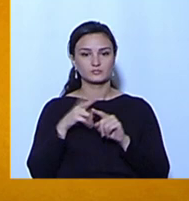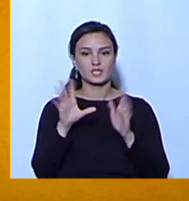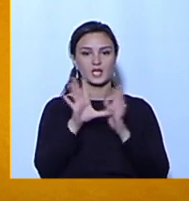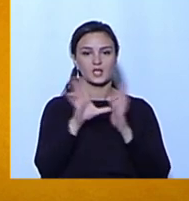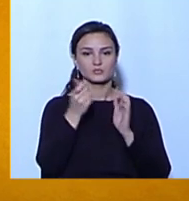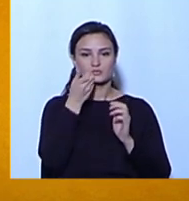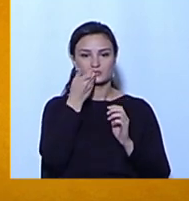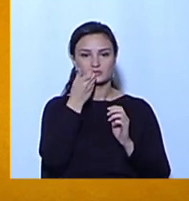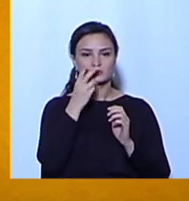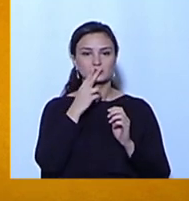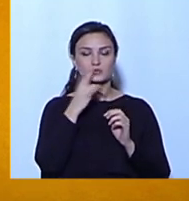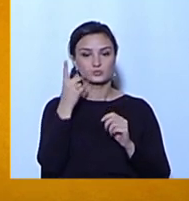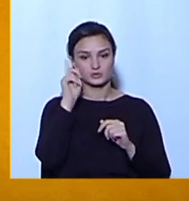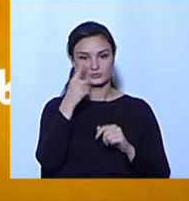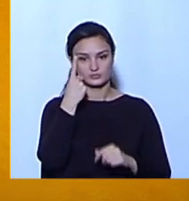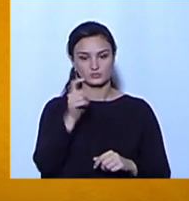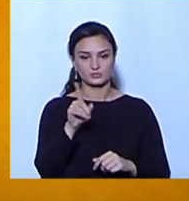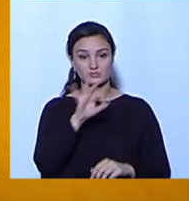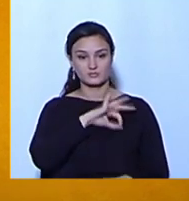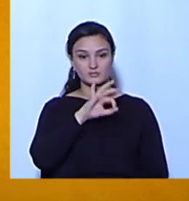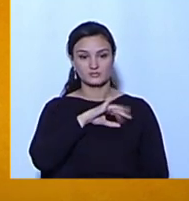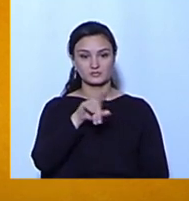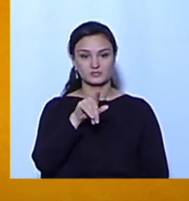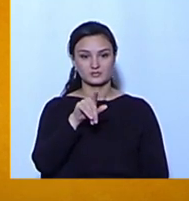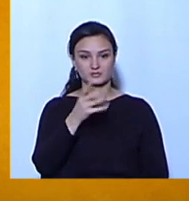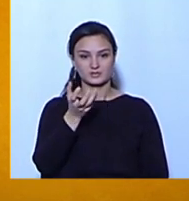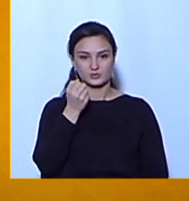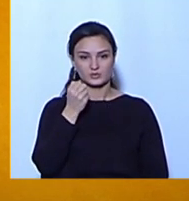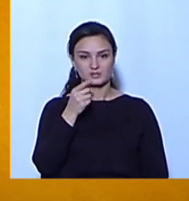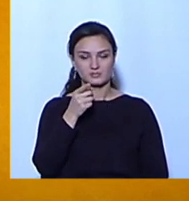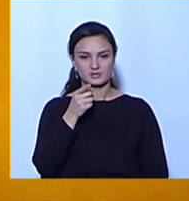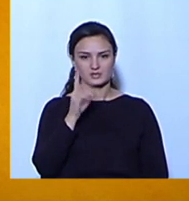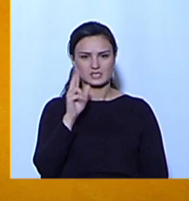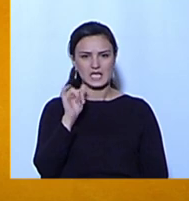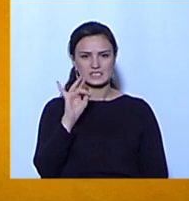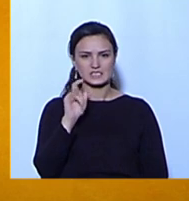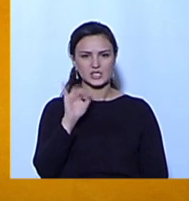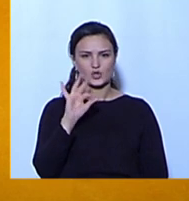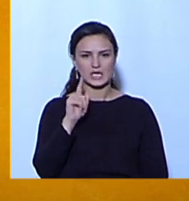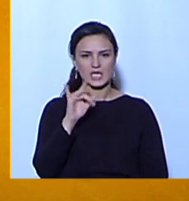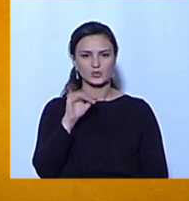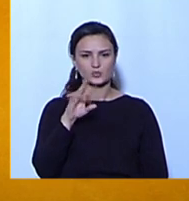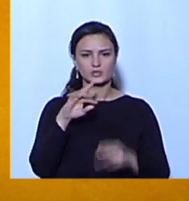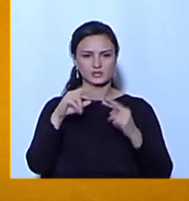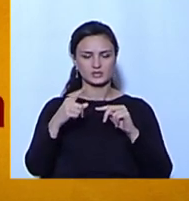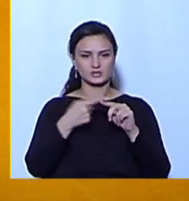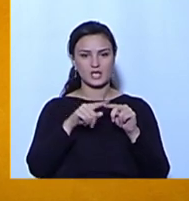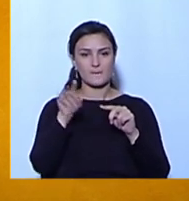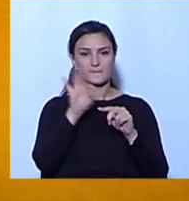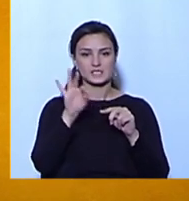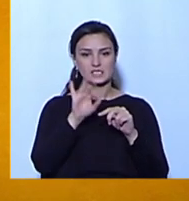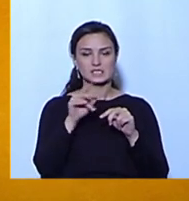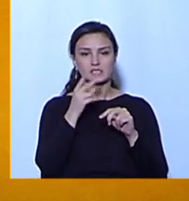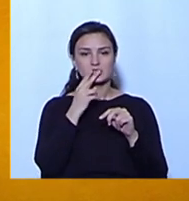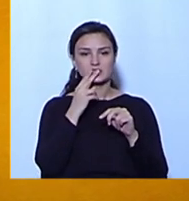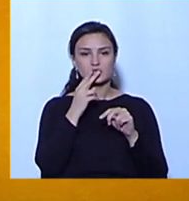ელექტროსიგარეტის შესახებ უნდა იცოდეთ, რომ მომხმარებელი იღებს ნიკოტინს ტრადიციული კანცეროგენული ეფექტით. ამასთან,